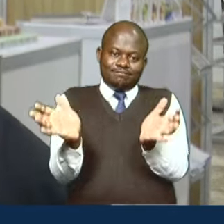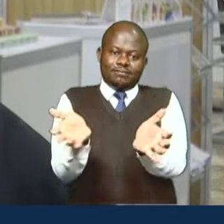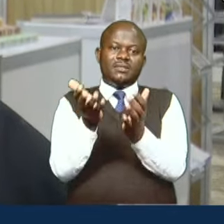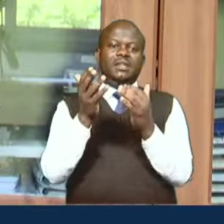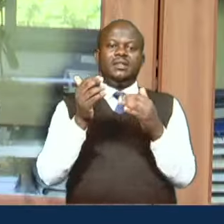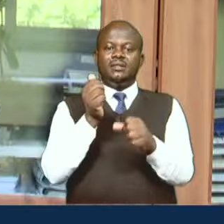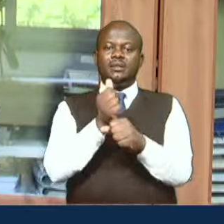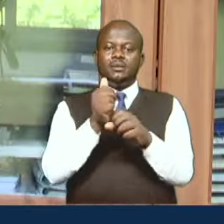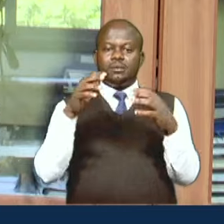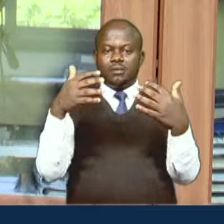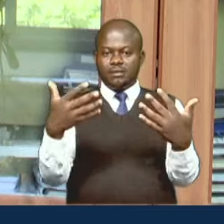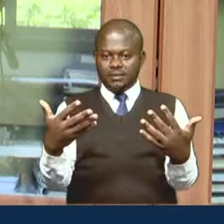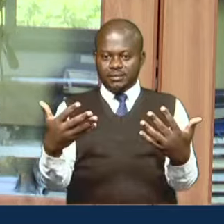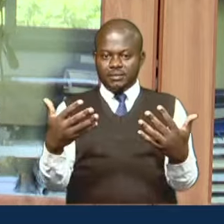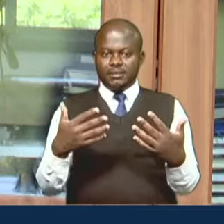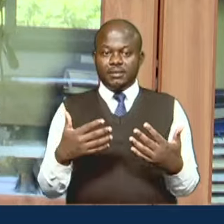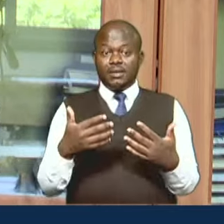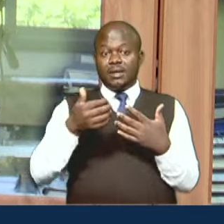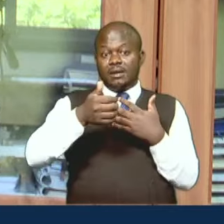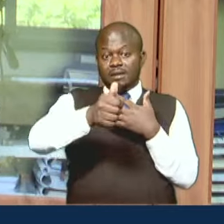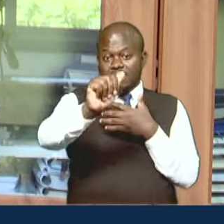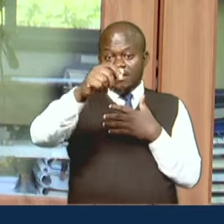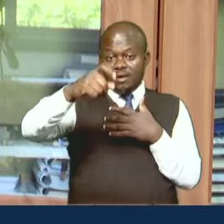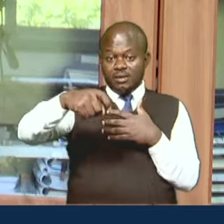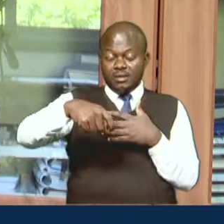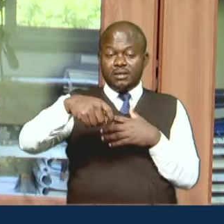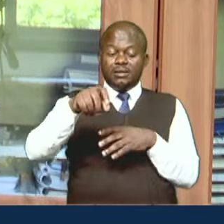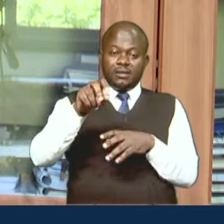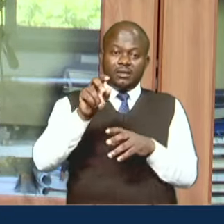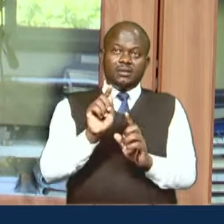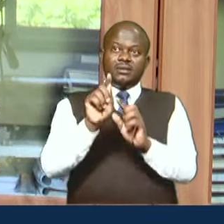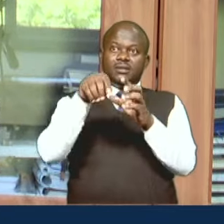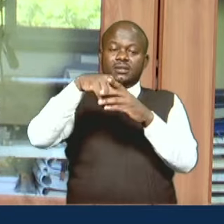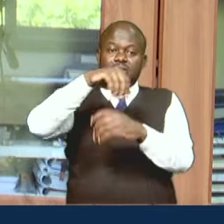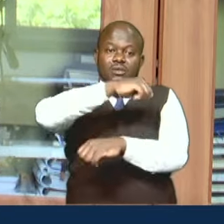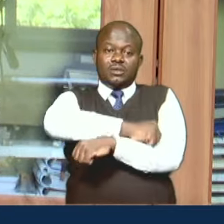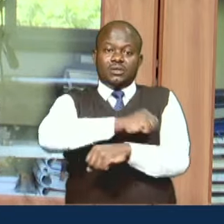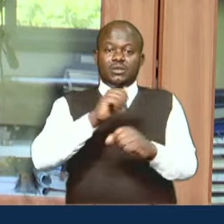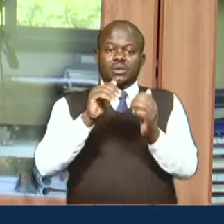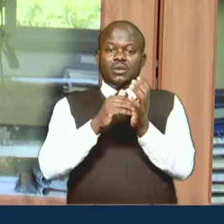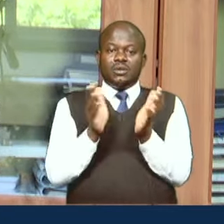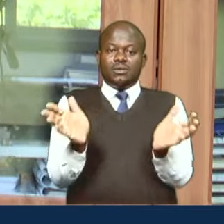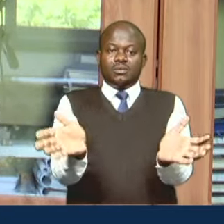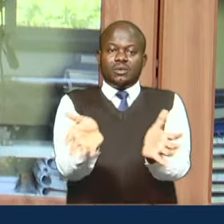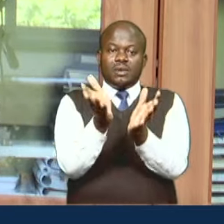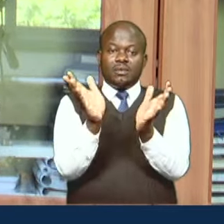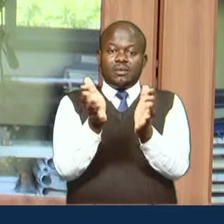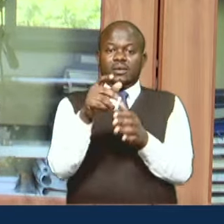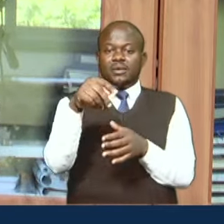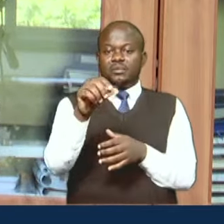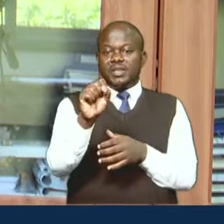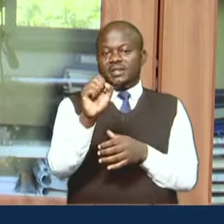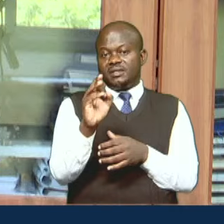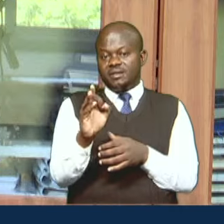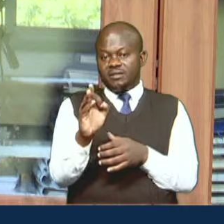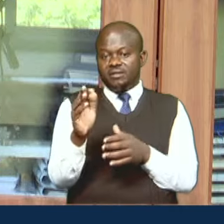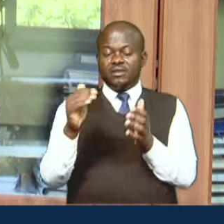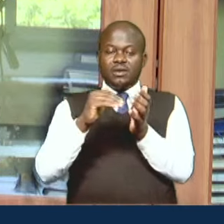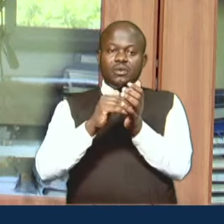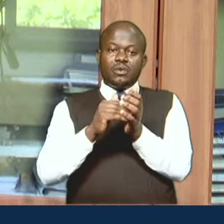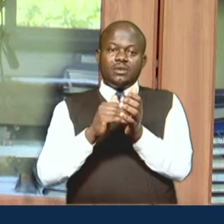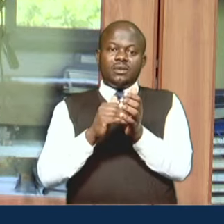bikorwa bite? Ubwo hakenewe ingendo shuri, ubwo ngira ngo turongera tukangurire PSF kongera